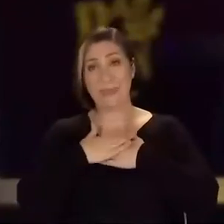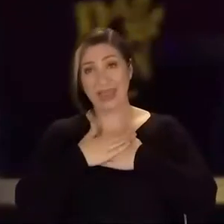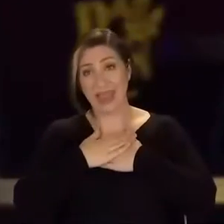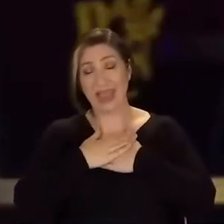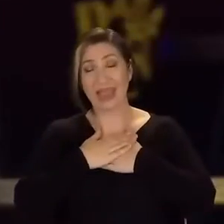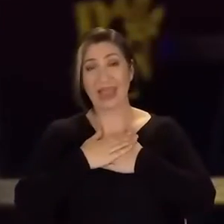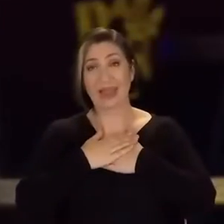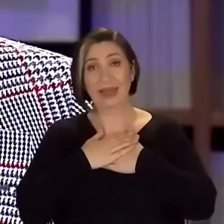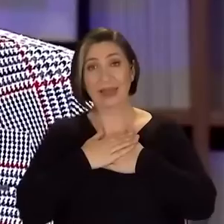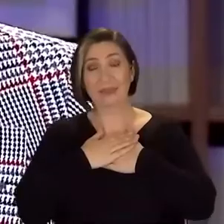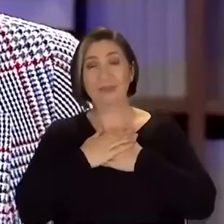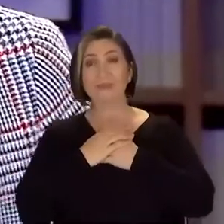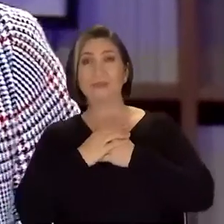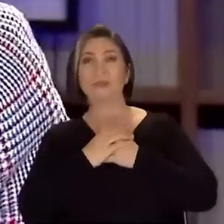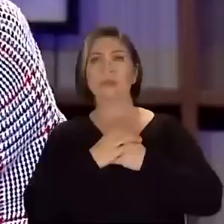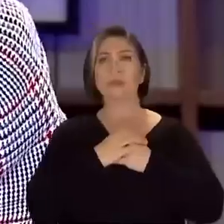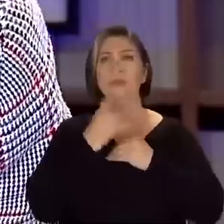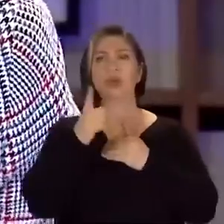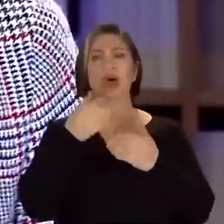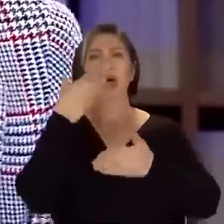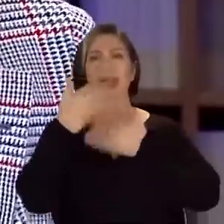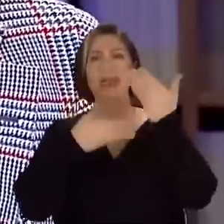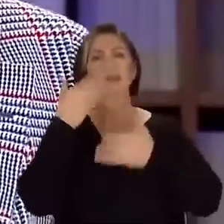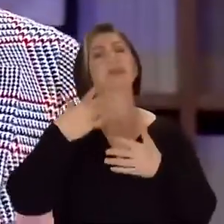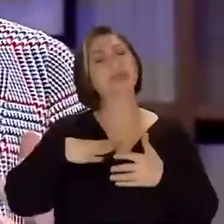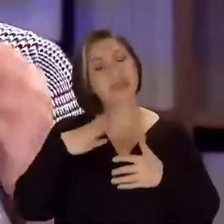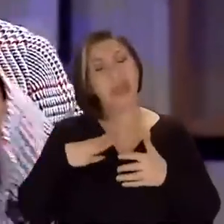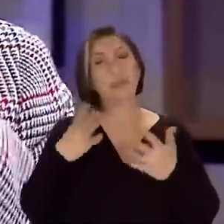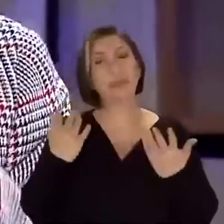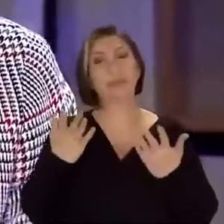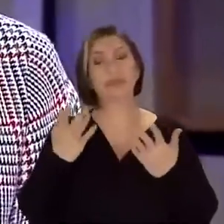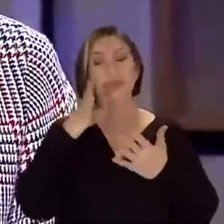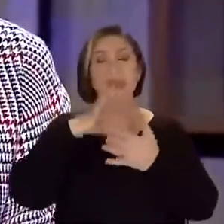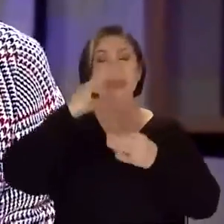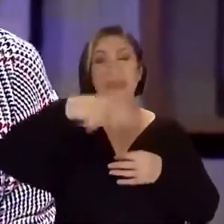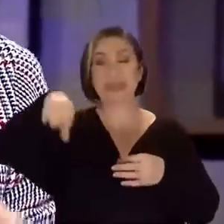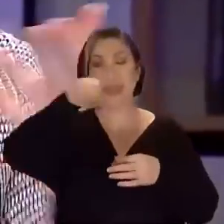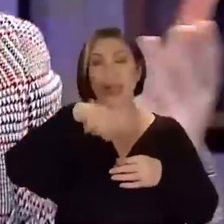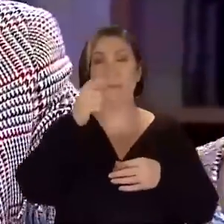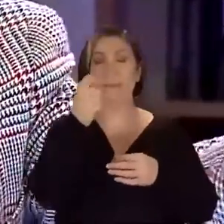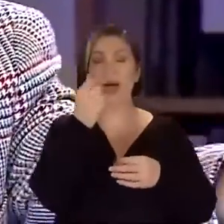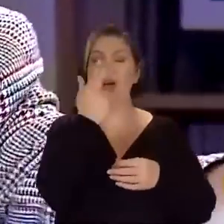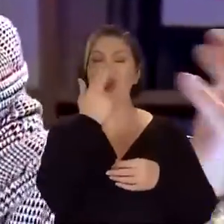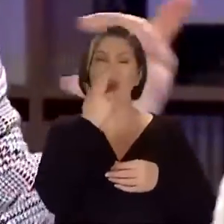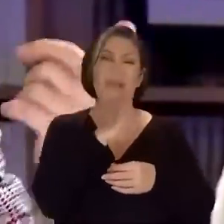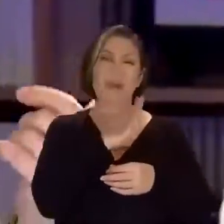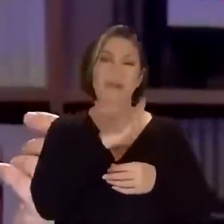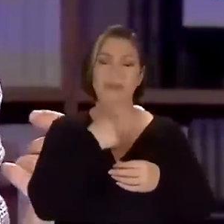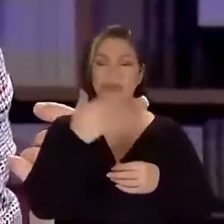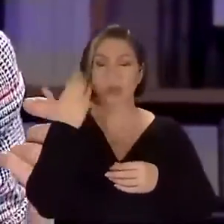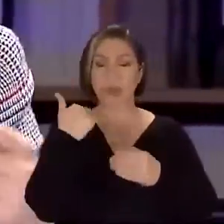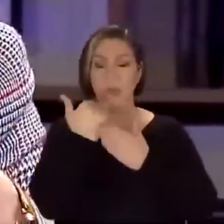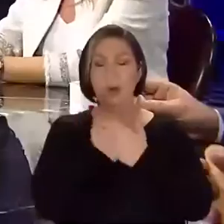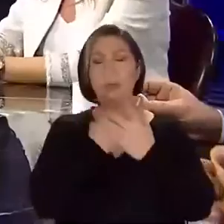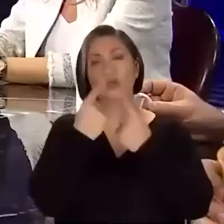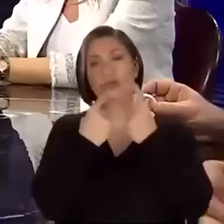ki bunun anlatılmasını isterim. Çünkü insanlar para alışkanlığı var. Bizim daha önce